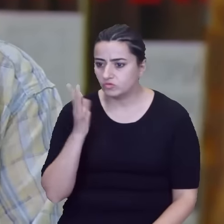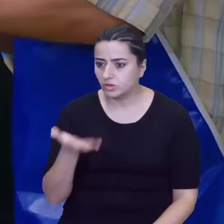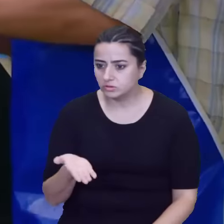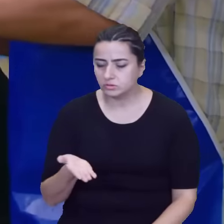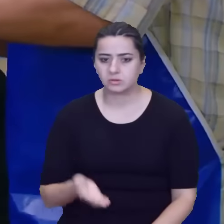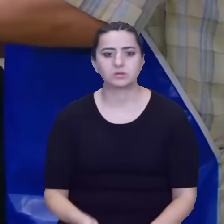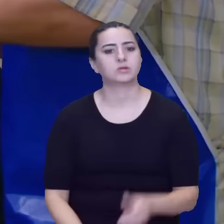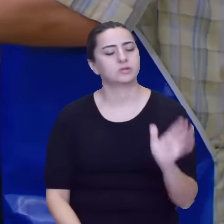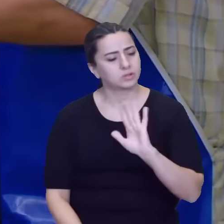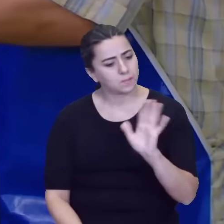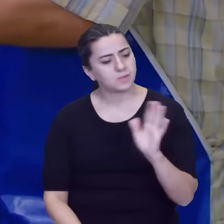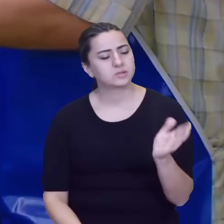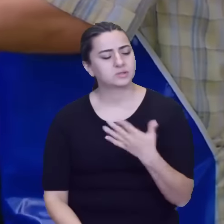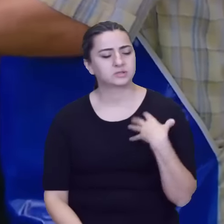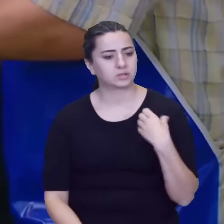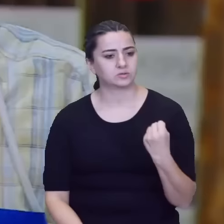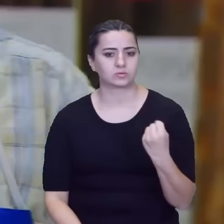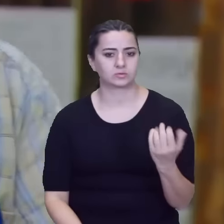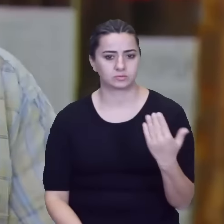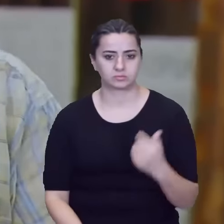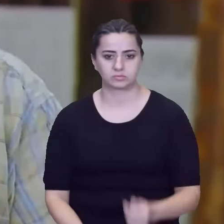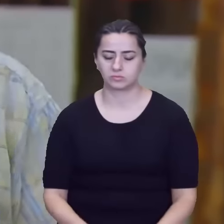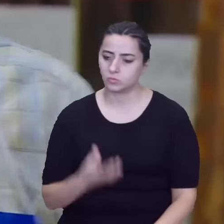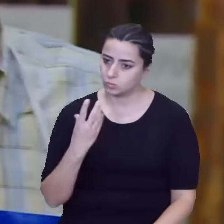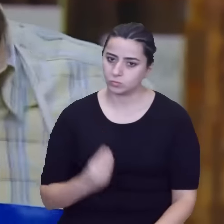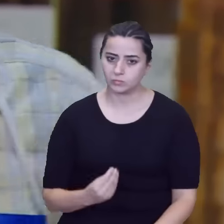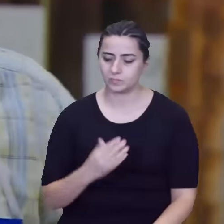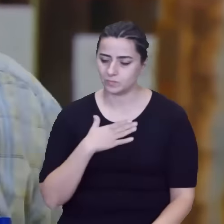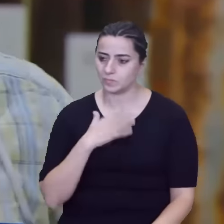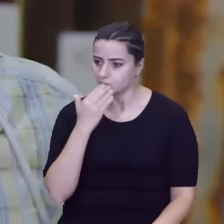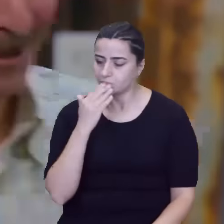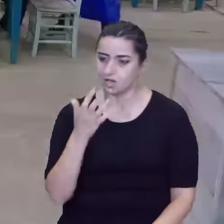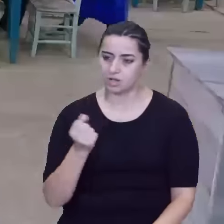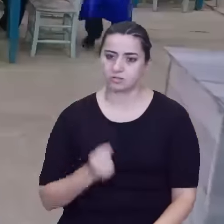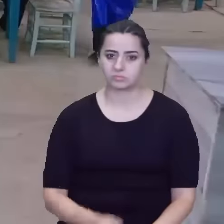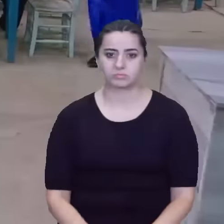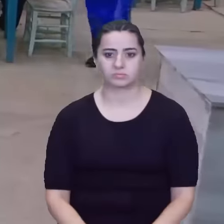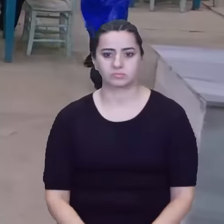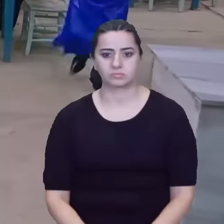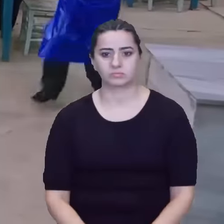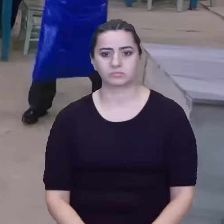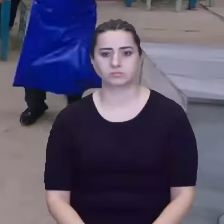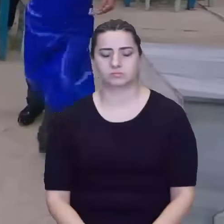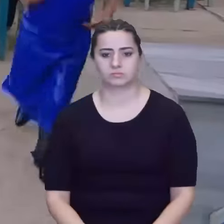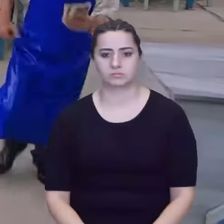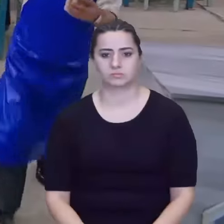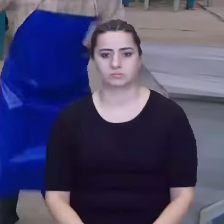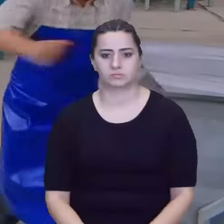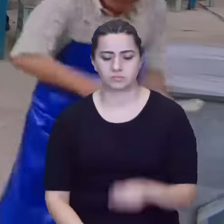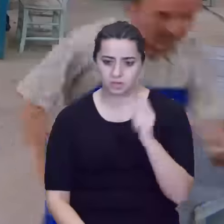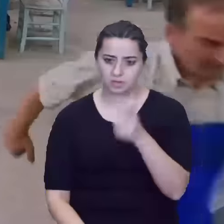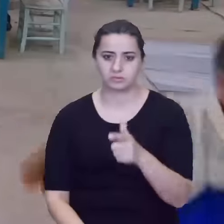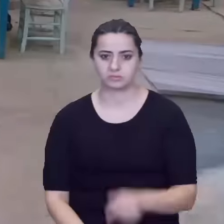alır ya. Abi sen tamam, senin canın sağ olsun. Hadi, hadi getir. Tamam, ben de peynir alabilirim o zaman. Al abi, tamam, al. Tamam, bir şey kardeş, düşünün. Al sen de